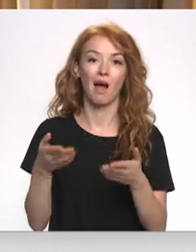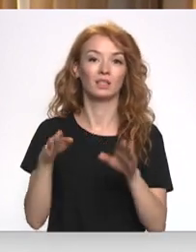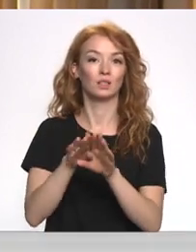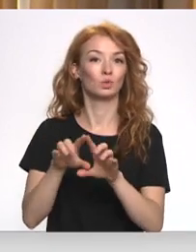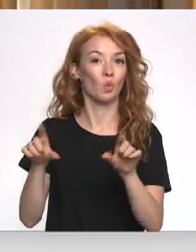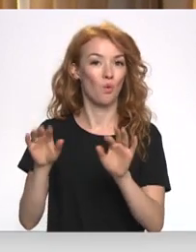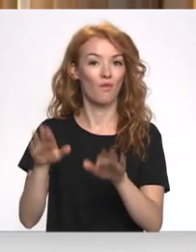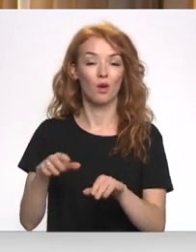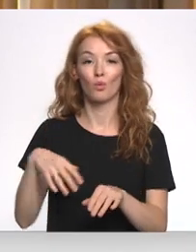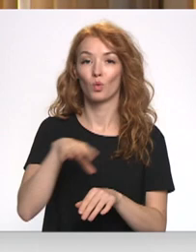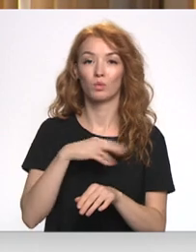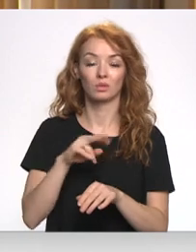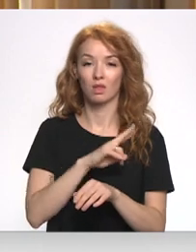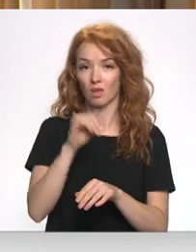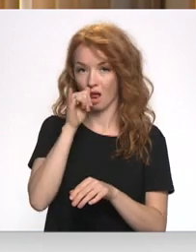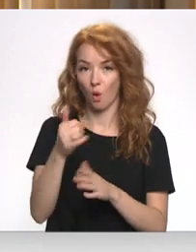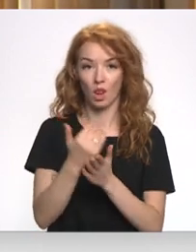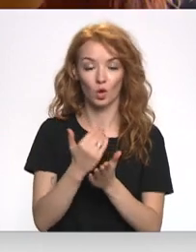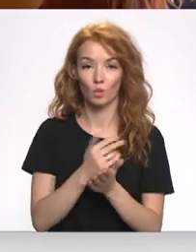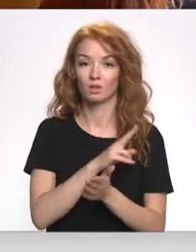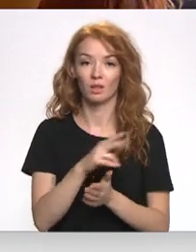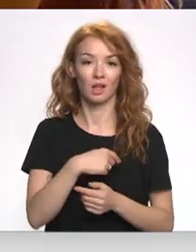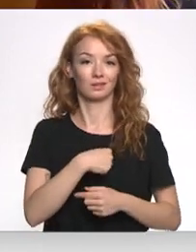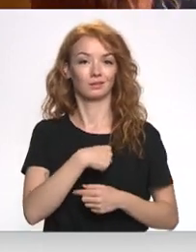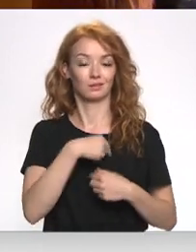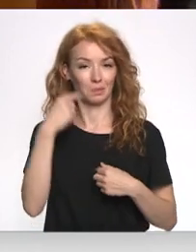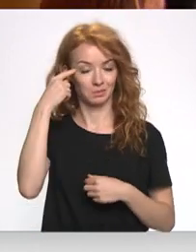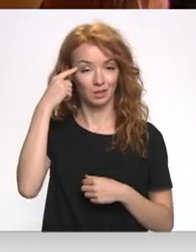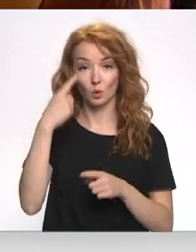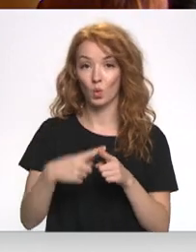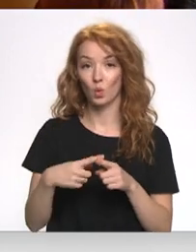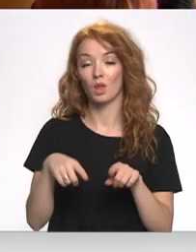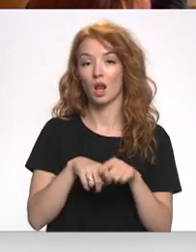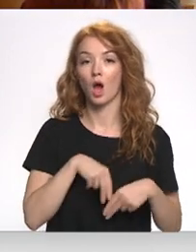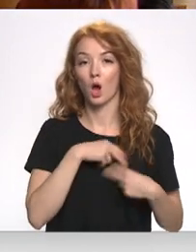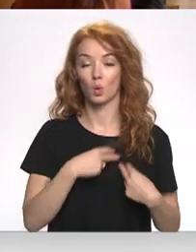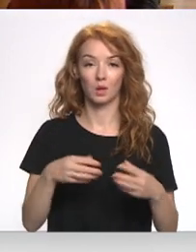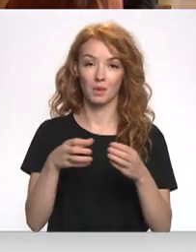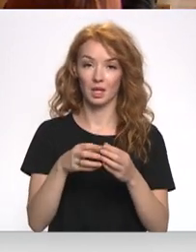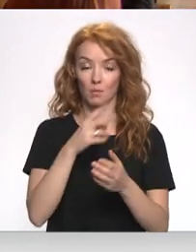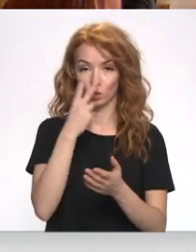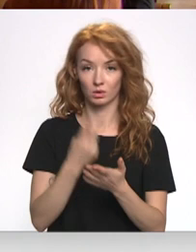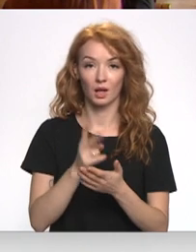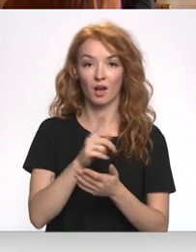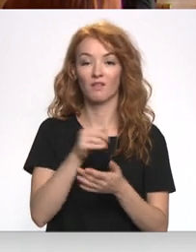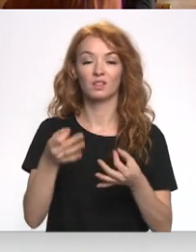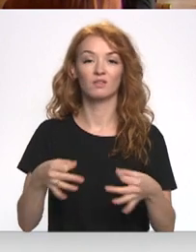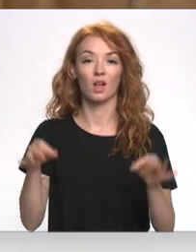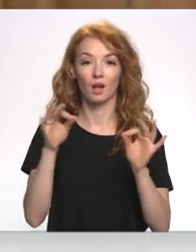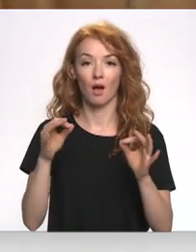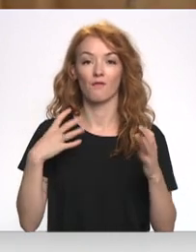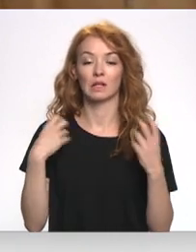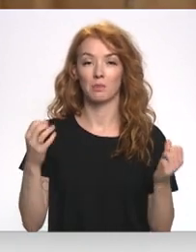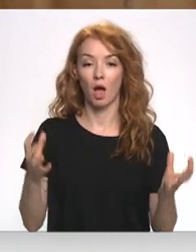skolas. To mums neļauj ne likums, ne mediķa sirdsapziņa. Kā norāda arodbiedrība, viena no būtiskākajām Latvijas veselības